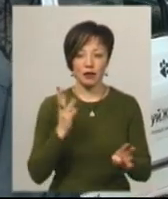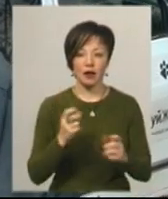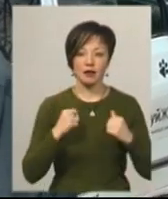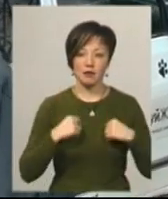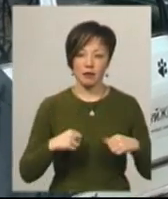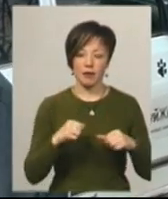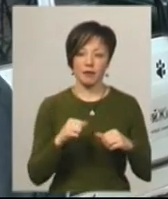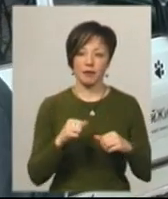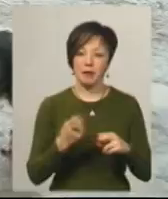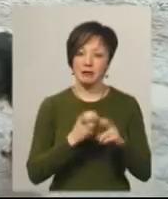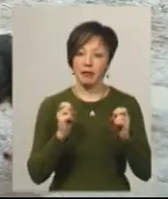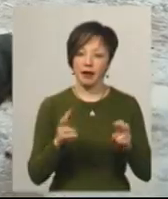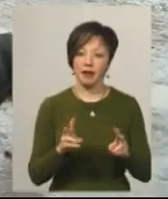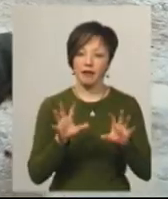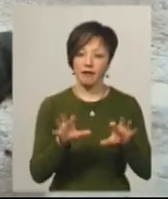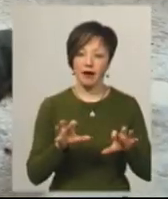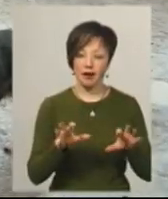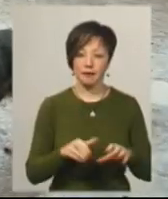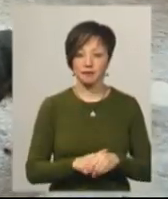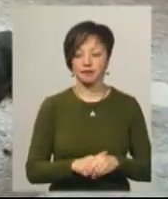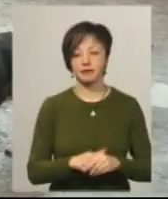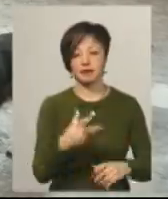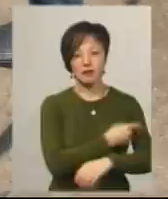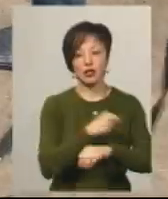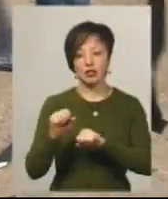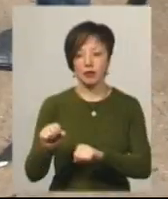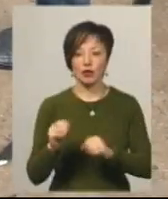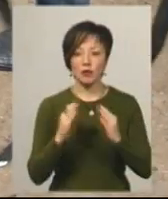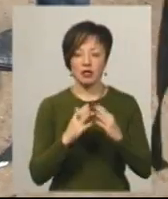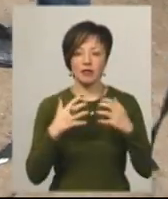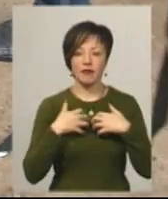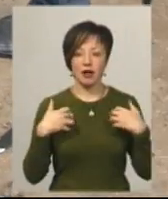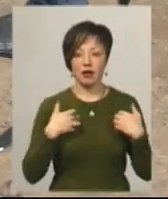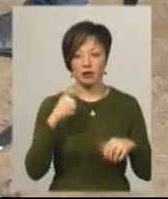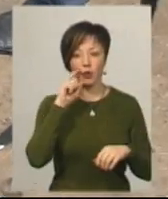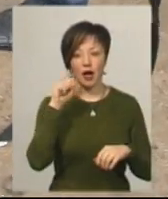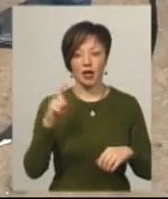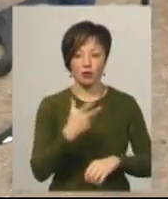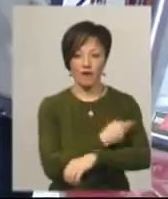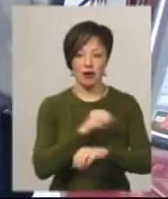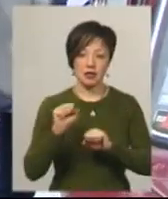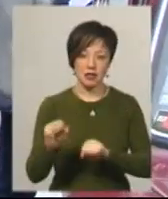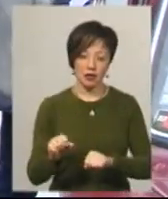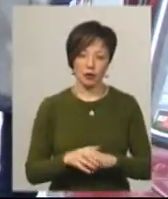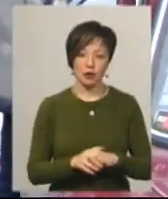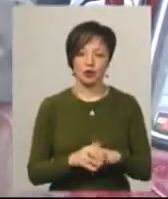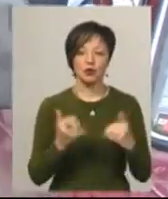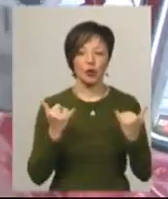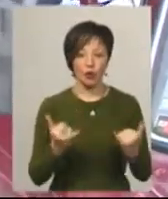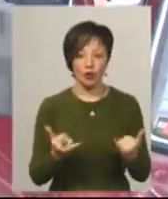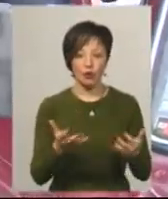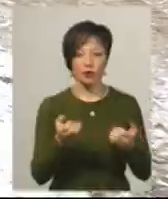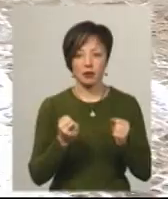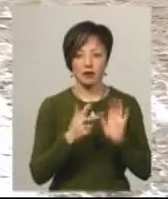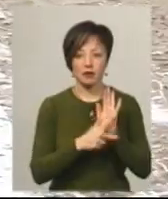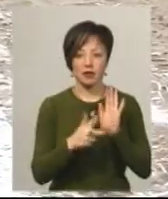тварин. Своїх питомців. Для щеплень домашніх тварин використали вітчизняну вакцину, каже Дмитро Романець. За його словами, сьогодні їх